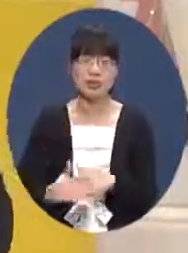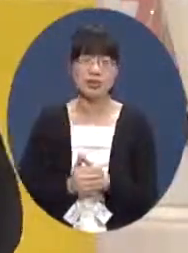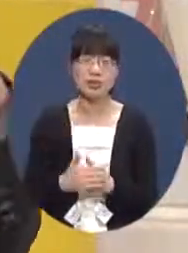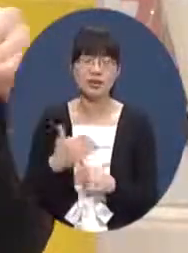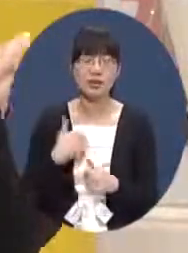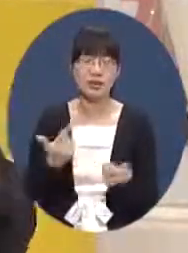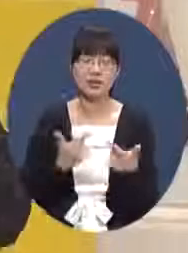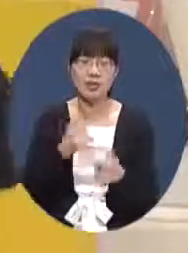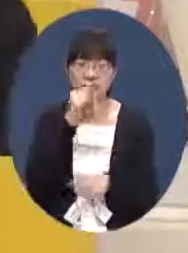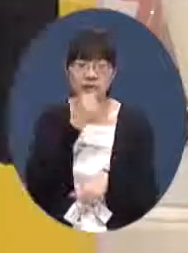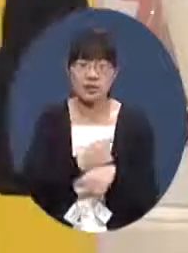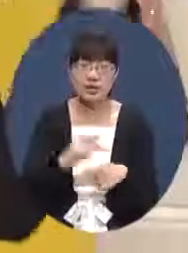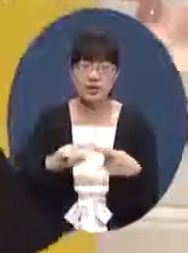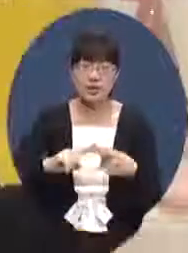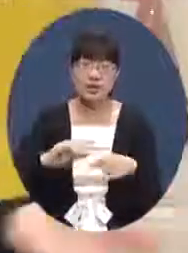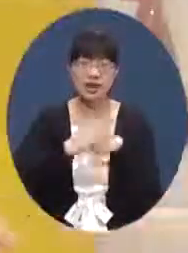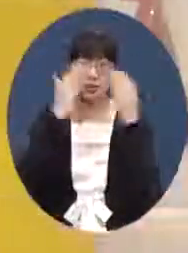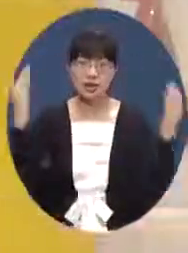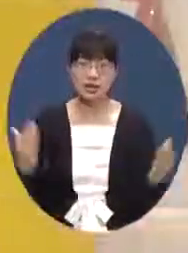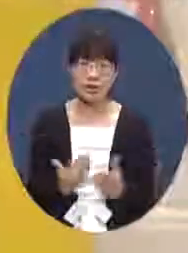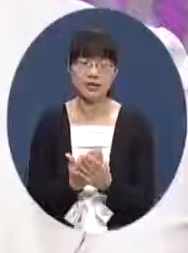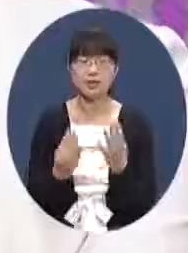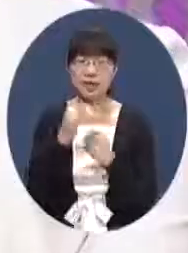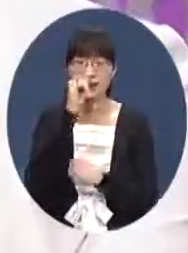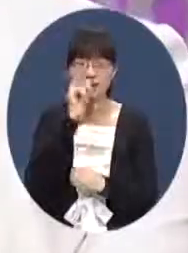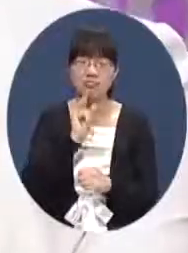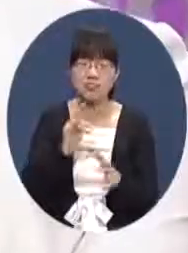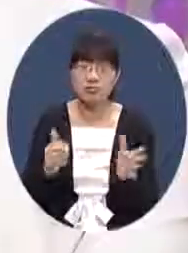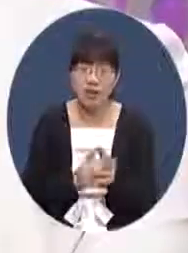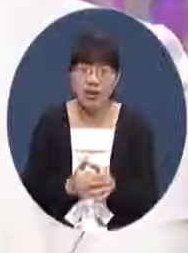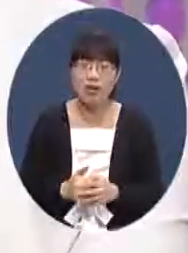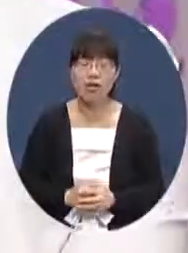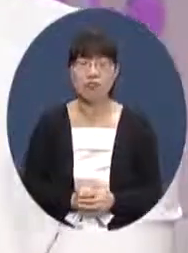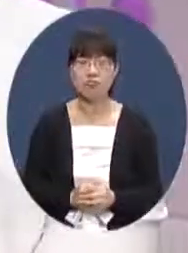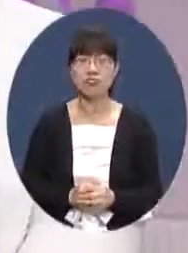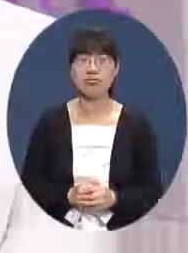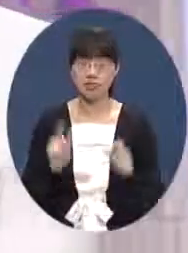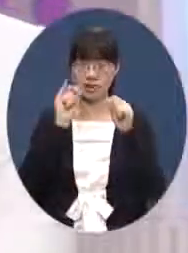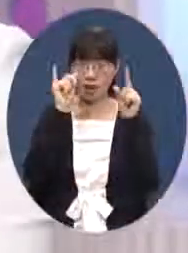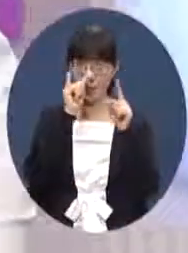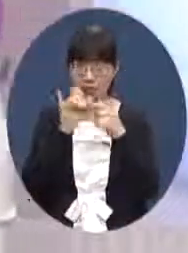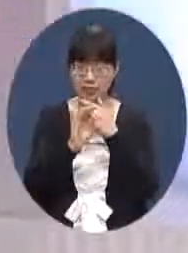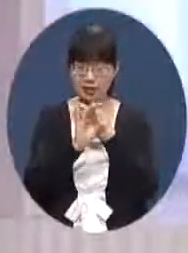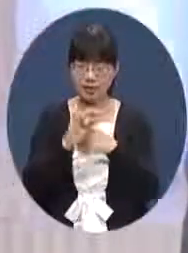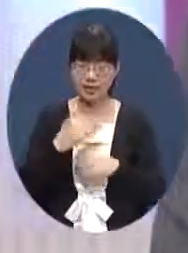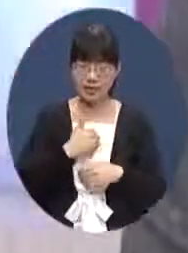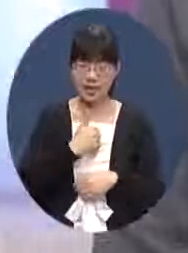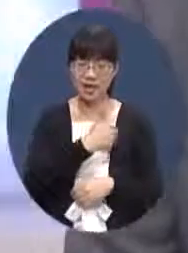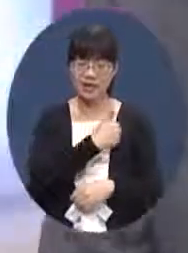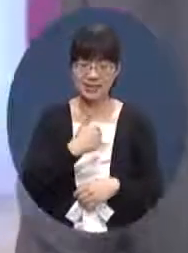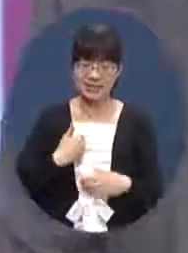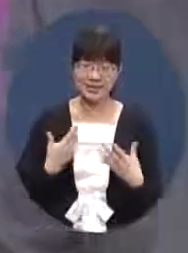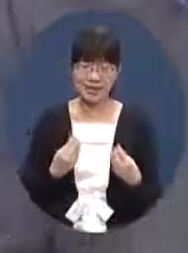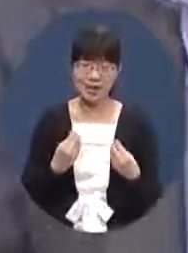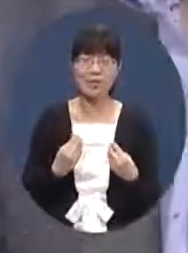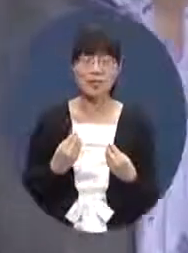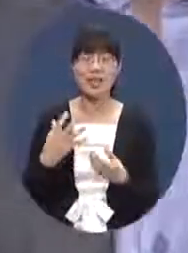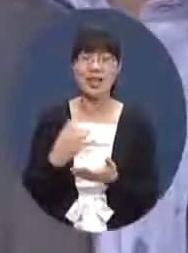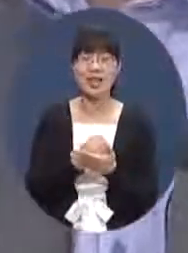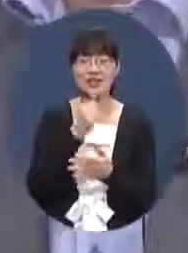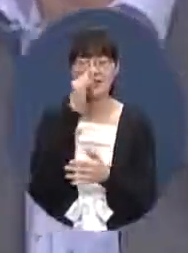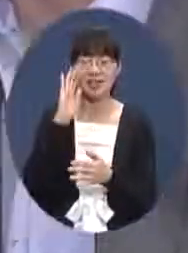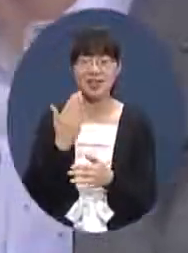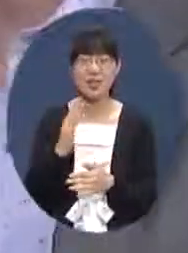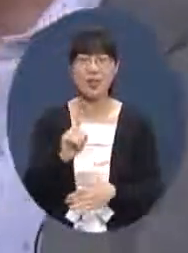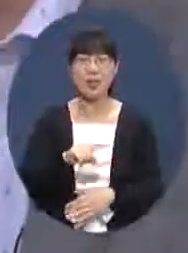나 조절할 수 있는 거 이만큼 많이 있다? 이렇게 아이가 좀 알게 되면 아이들이 좀 자신감을 좀 생기게 되는데 그럼 그렇죠. 그게